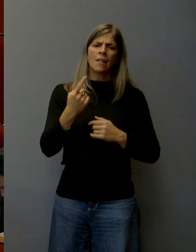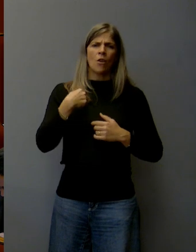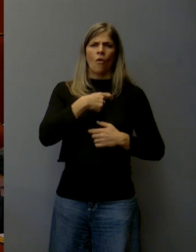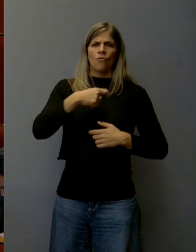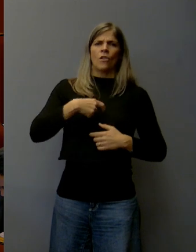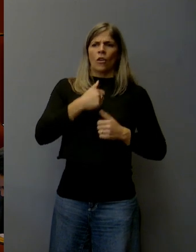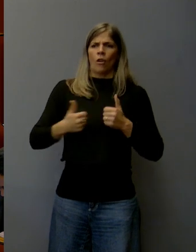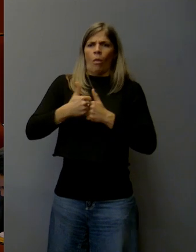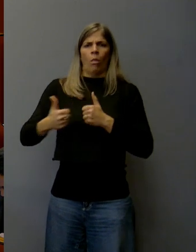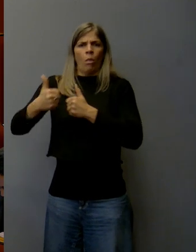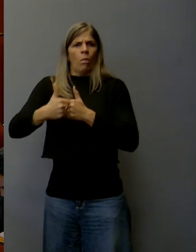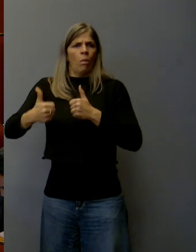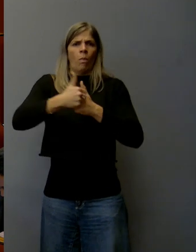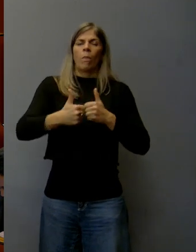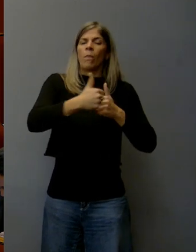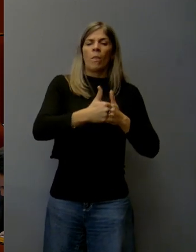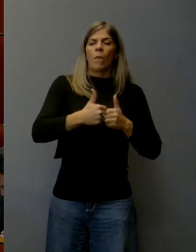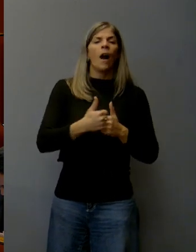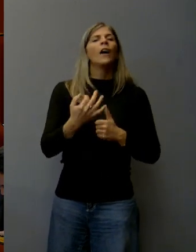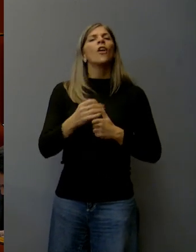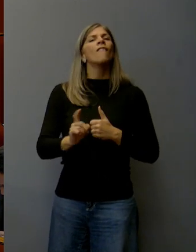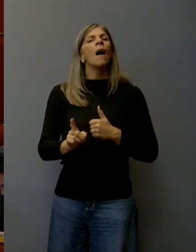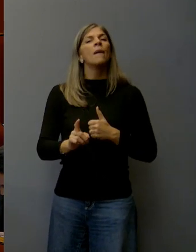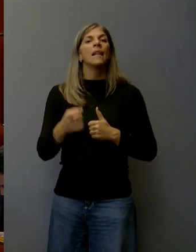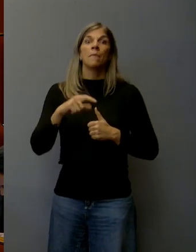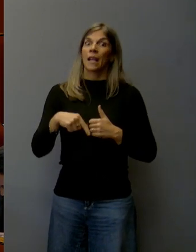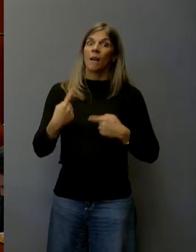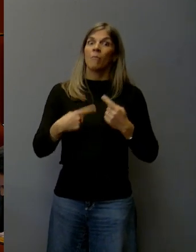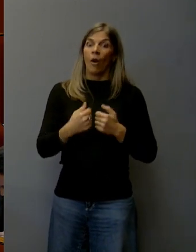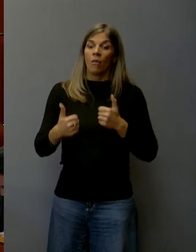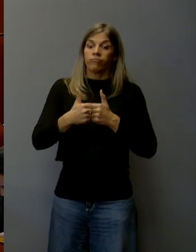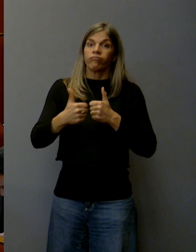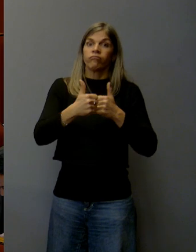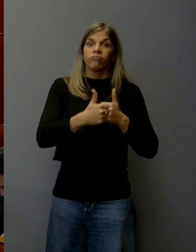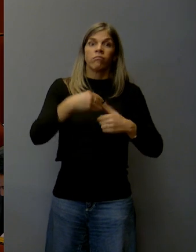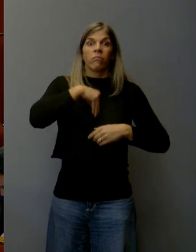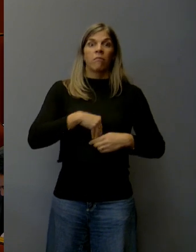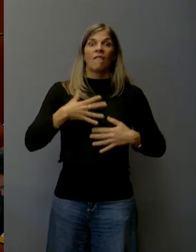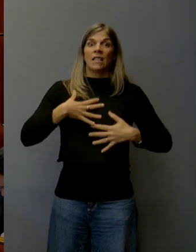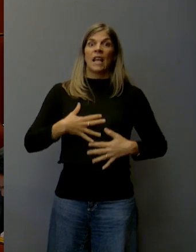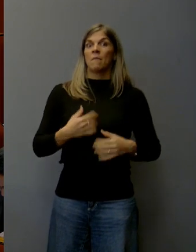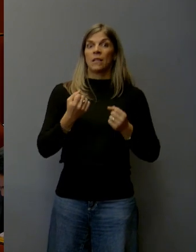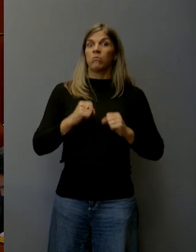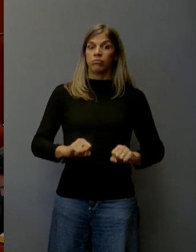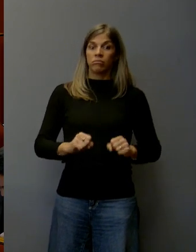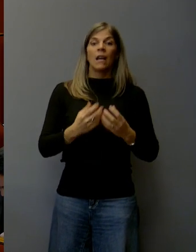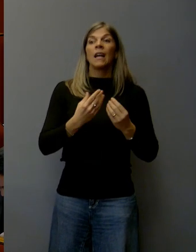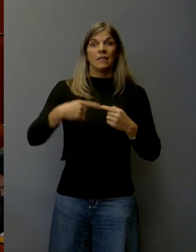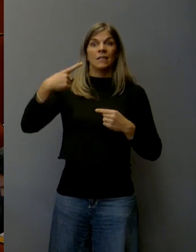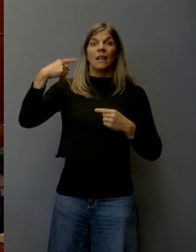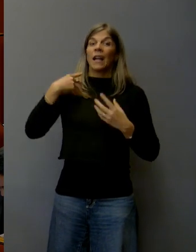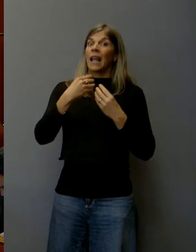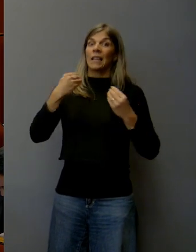stessa ogni funzione in quest'aula perché alla lunga diciamo anche fisicamente impegnativo lo hanno provato tante persone nella storia